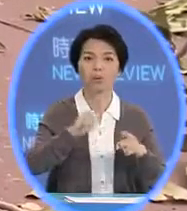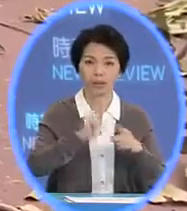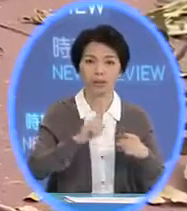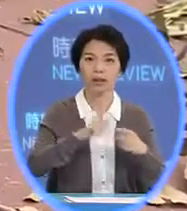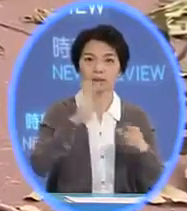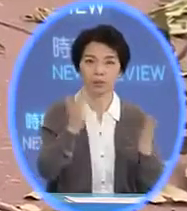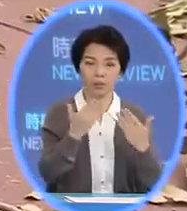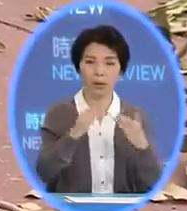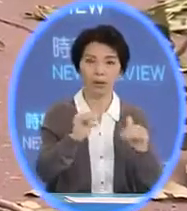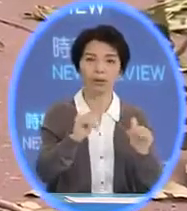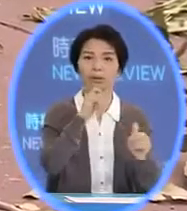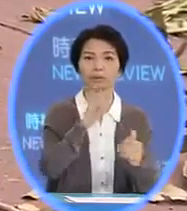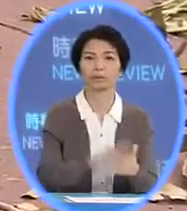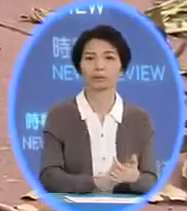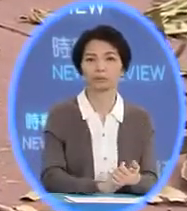嘅咧？